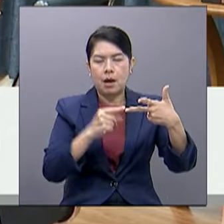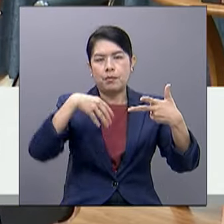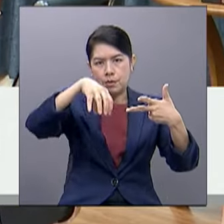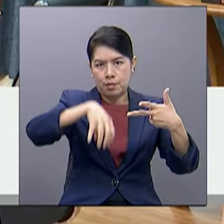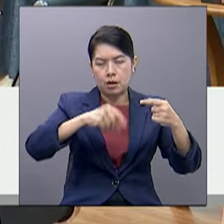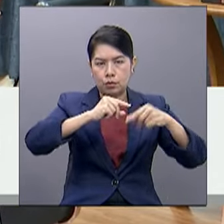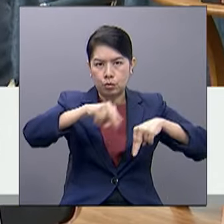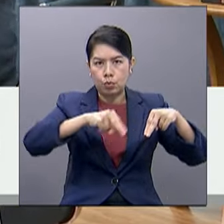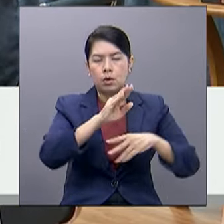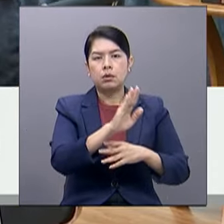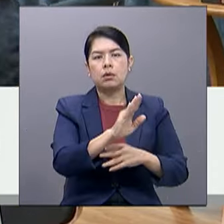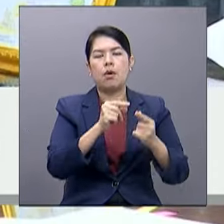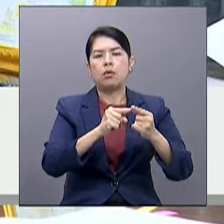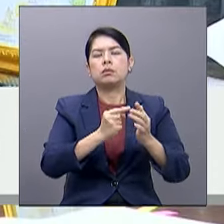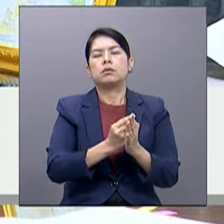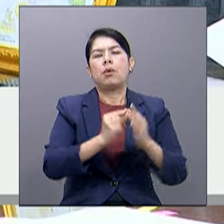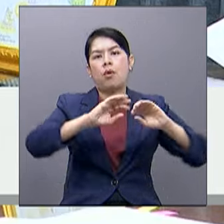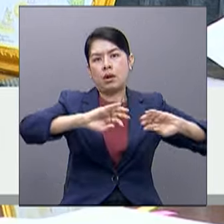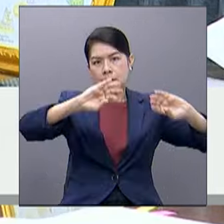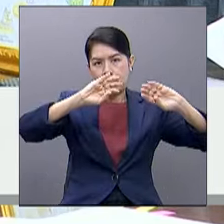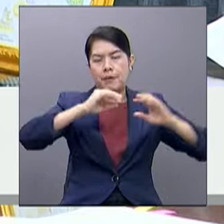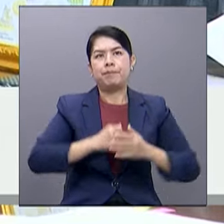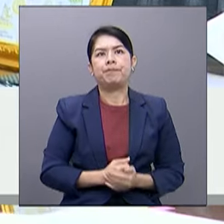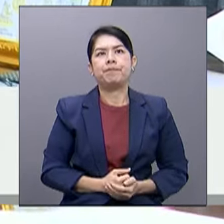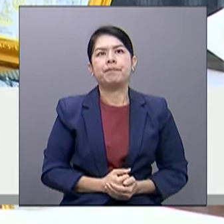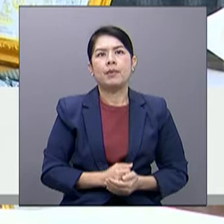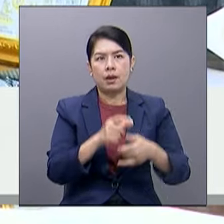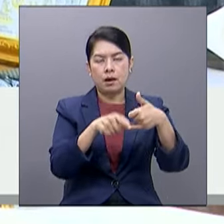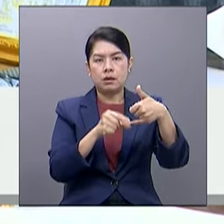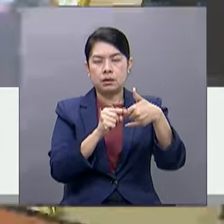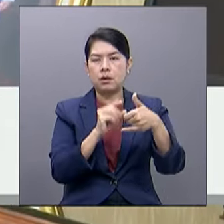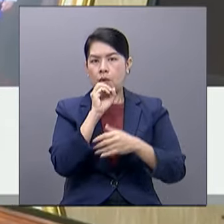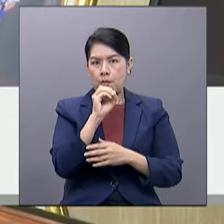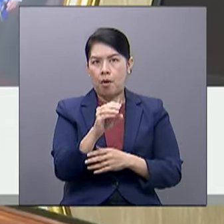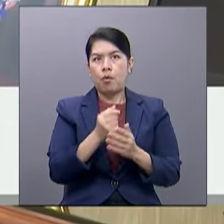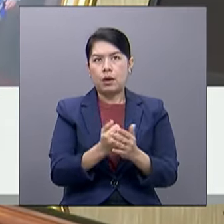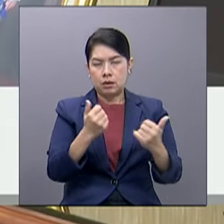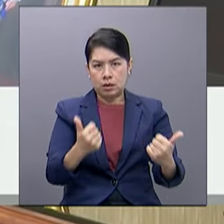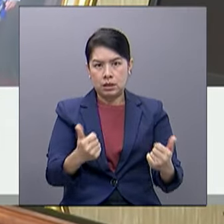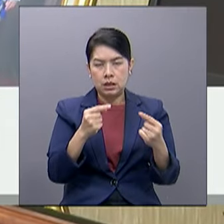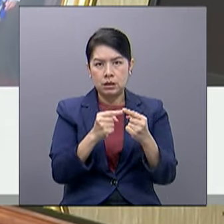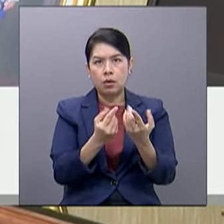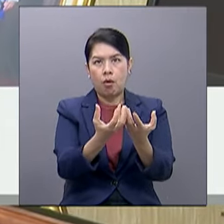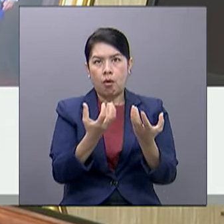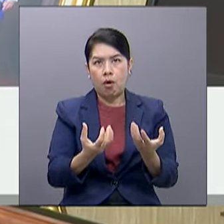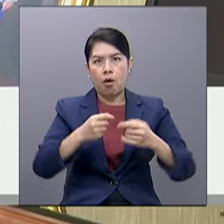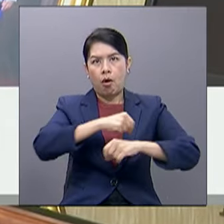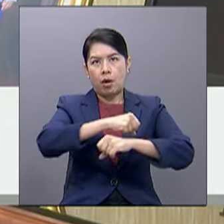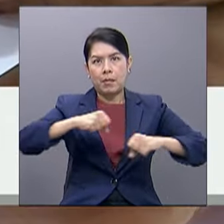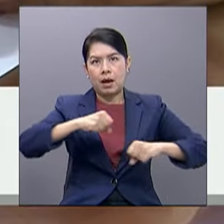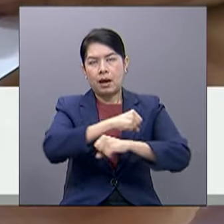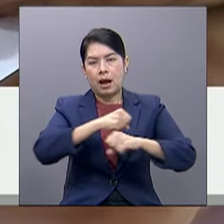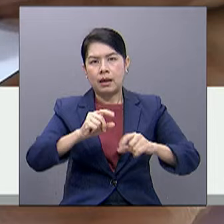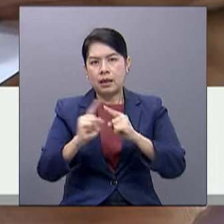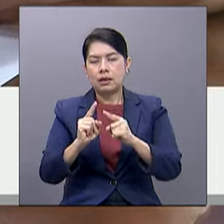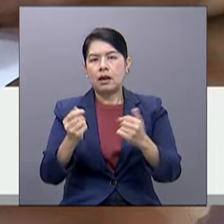หอมนรองปลัดกรุงเทพมหานครระบุว่าตอนนี้อุปกรณ์ทั้งหมดที่ผู้ว่ากทมสั่งระงับหรือว่าชะลอยังไม่ถูกส่งมอบมา